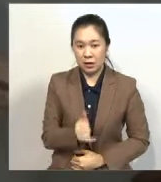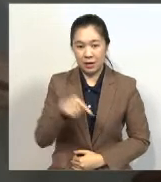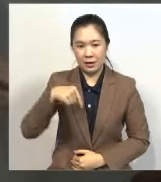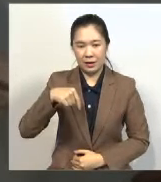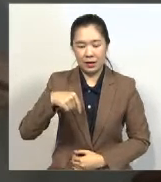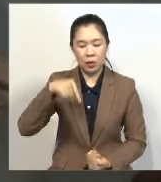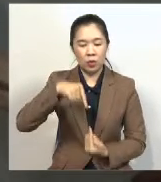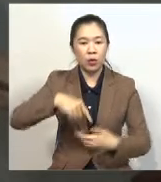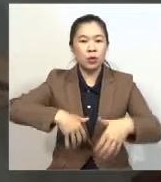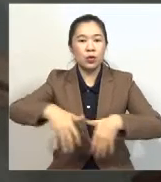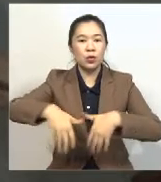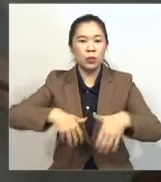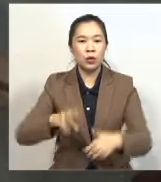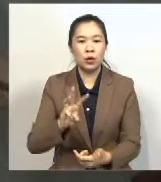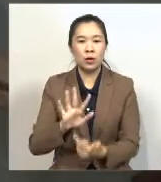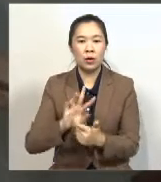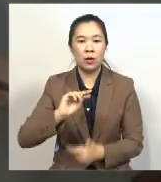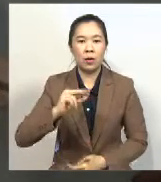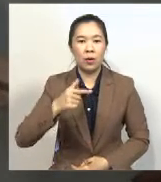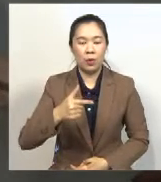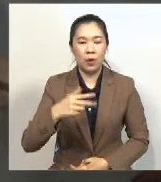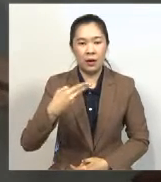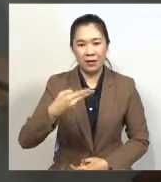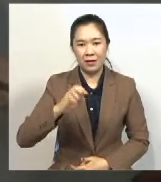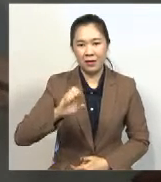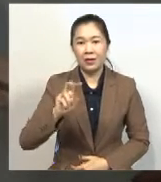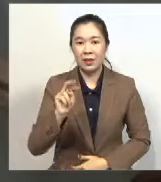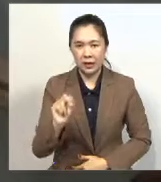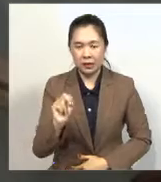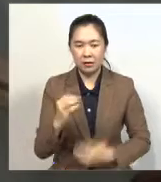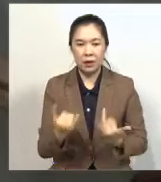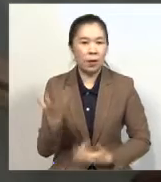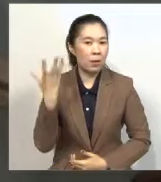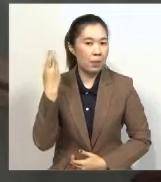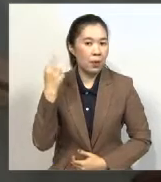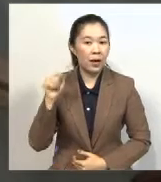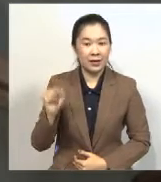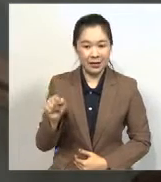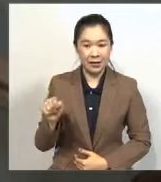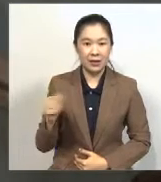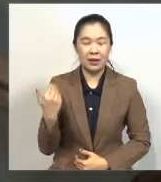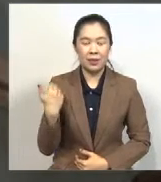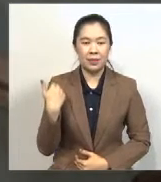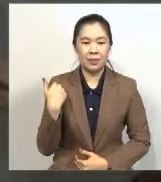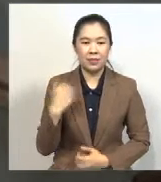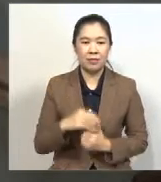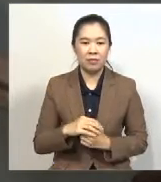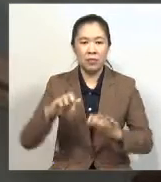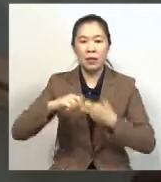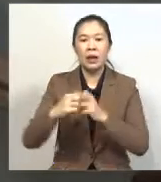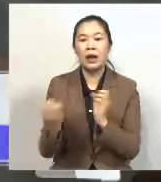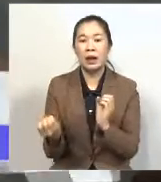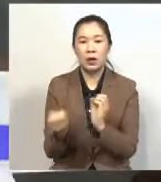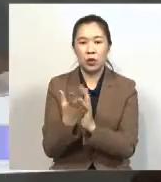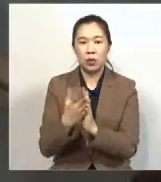ชนวังหินในเขตเทศบาลเมืองจังหวัดสุโขทัยค่ะซึ่งเมื่อวานนี้จุดนี้นะคะก็เป็นจุดหนึ่งที่ได้รับผลกระท